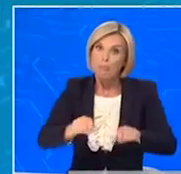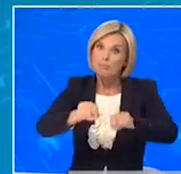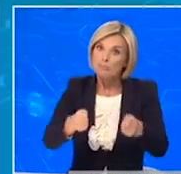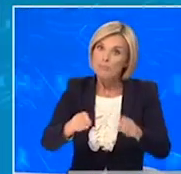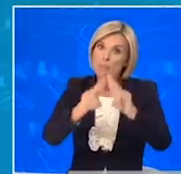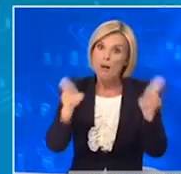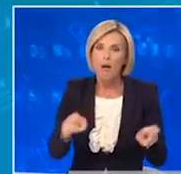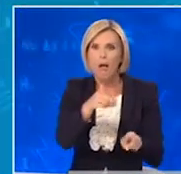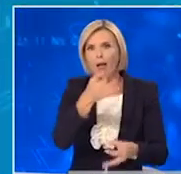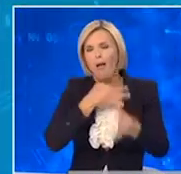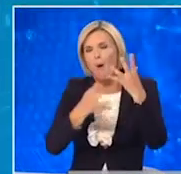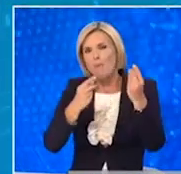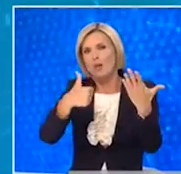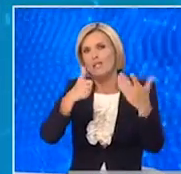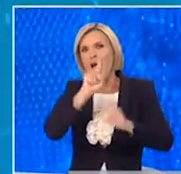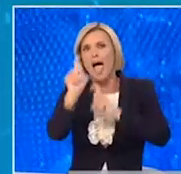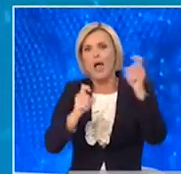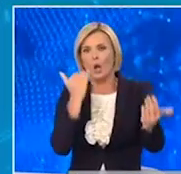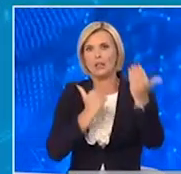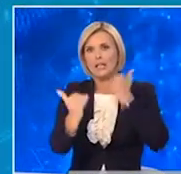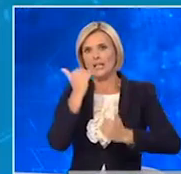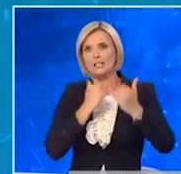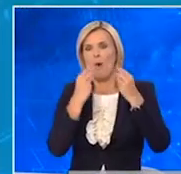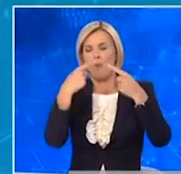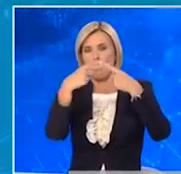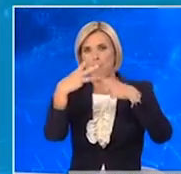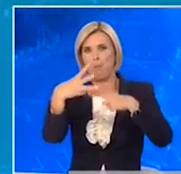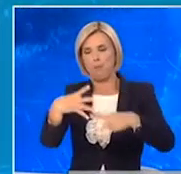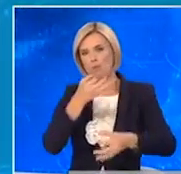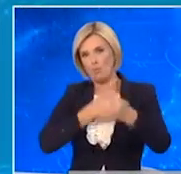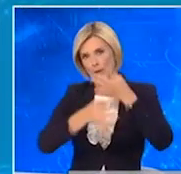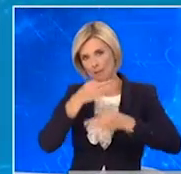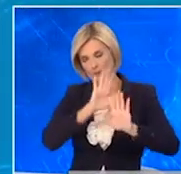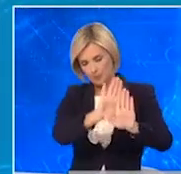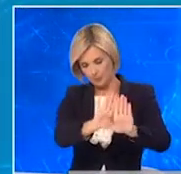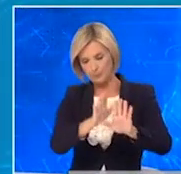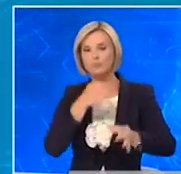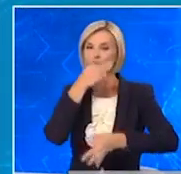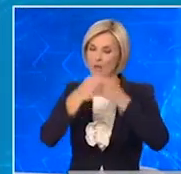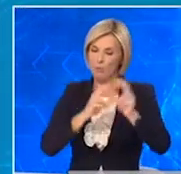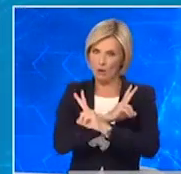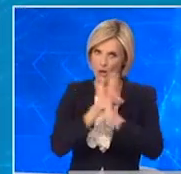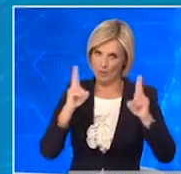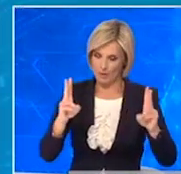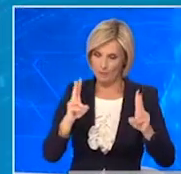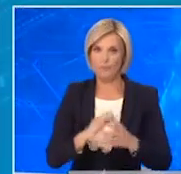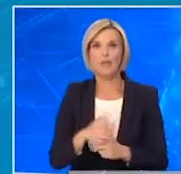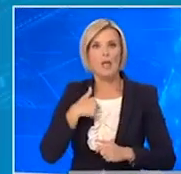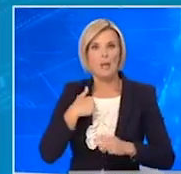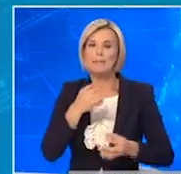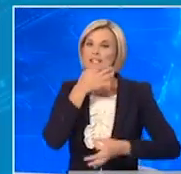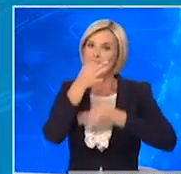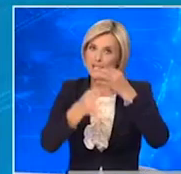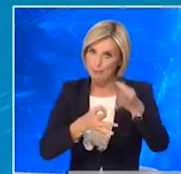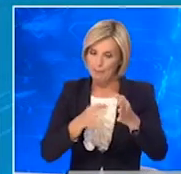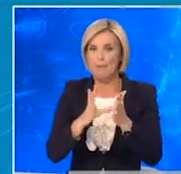Έξι ερωτήσεις είναι αυτές, δεν είναι σε μία. Βάλατε πολλά διαφορετικά θέματα. Ναι, ναι. Να πω όμως κάποια πράγματα. Το ότι λέμε ότι είναι